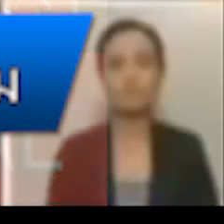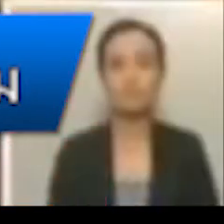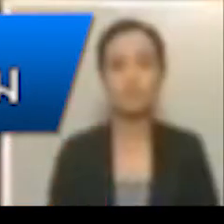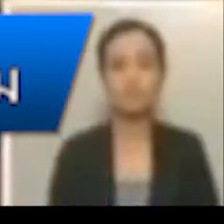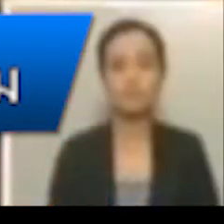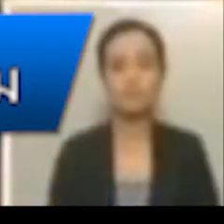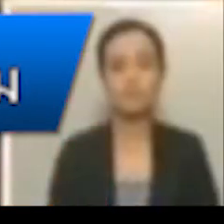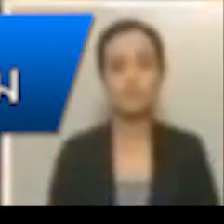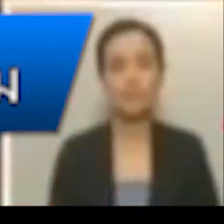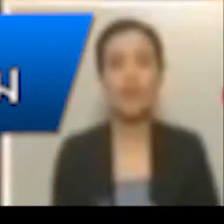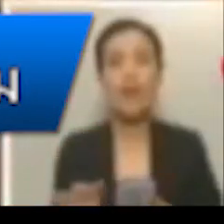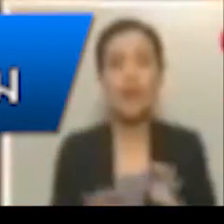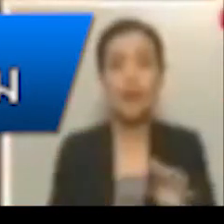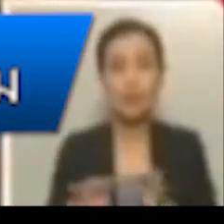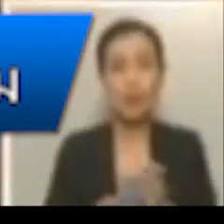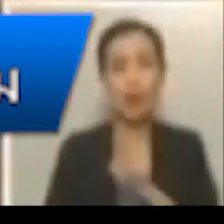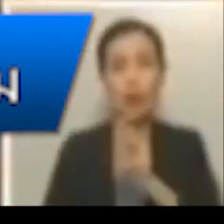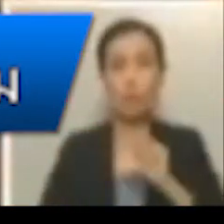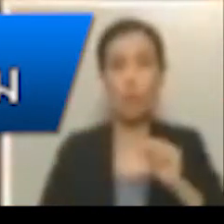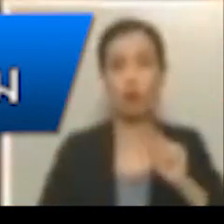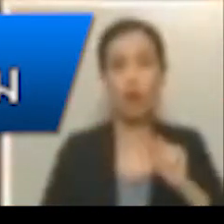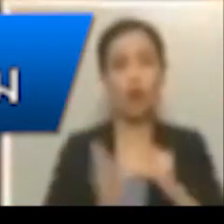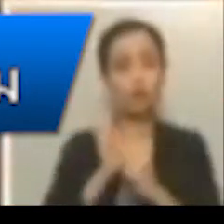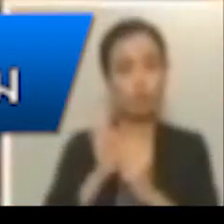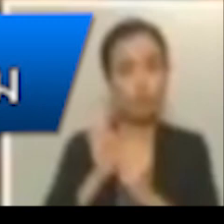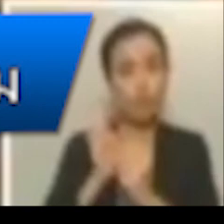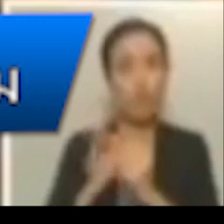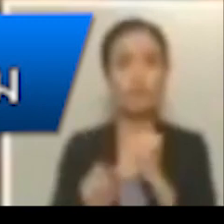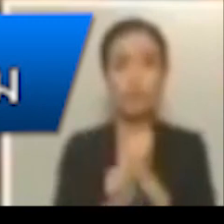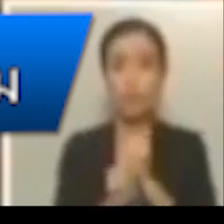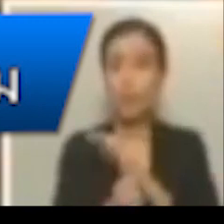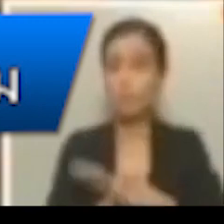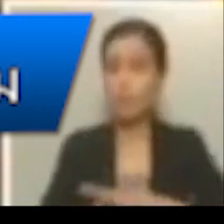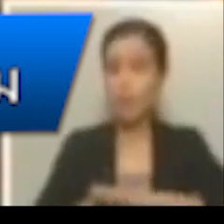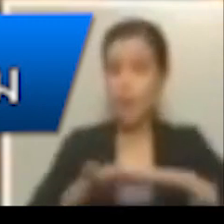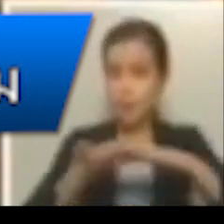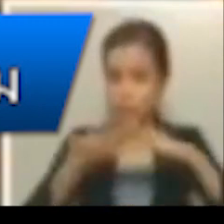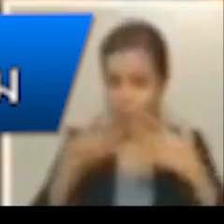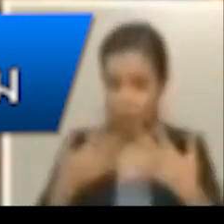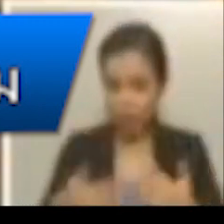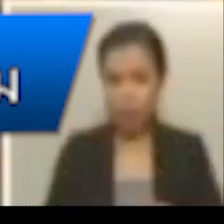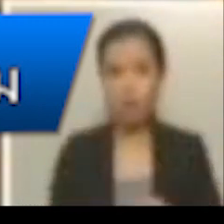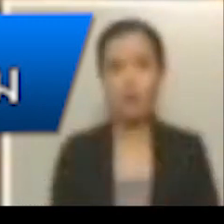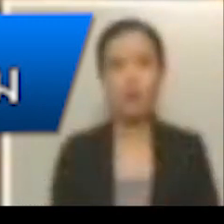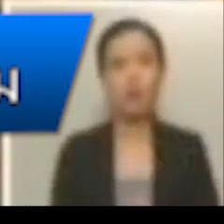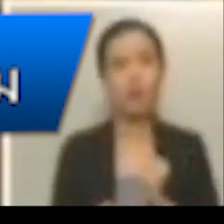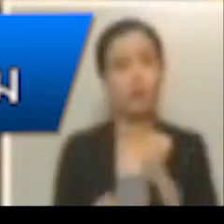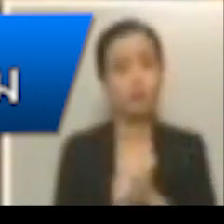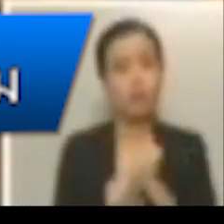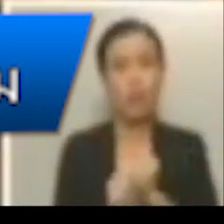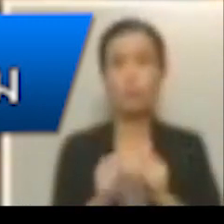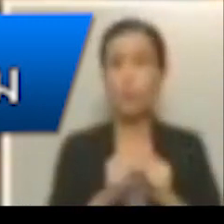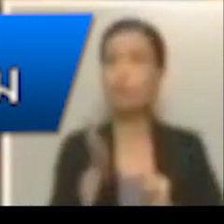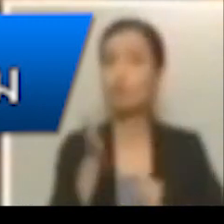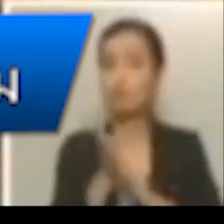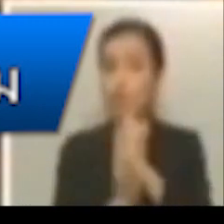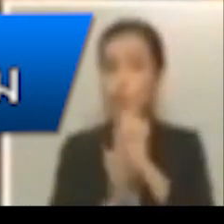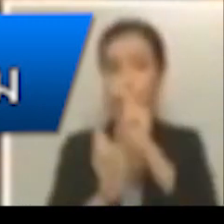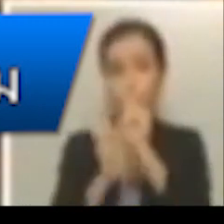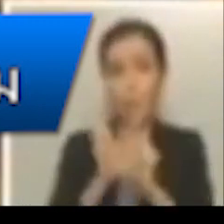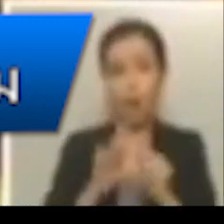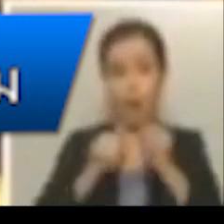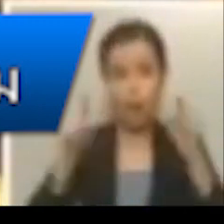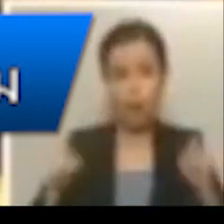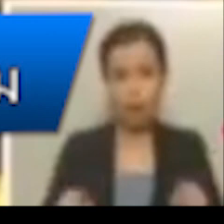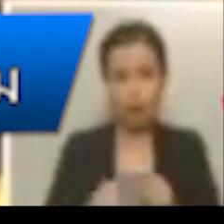คำตอบของท่านรัฐมนตรีนะคะก็ท่านได้ยกกรณีที่ท่านได้ทำไปแล้วโดยทำในขอบข่ายที่ถูกต้องตามกฎหมายนะคะ